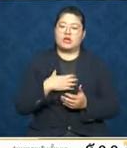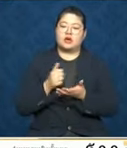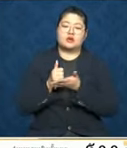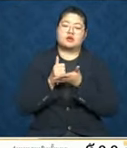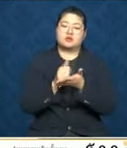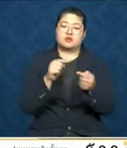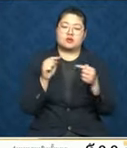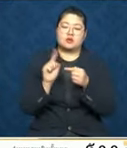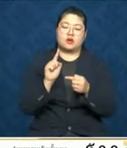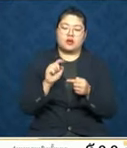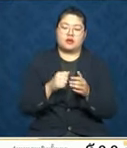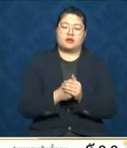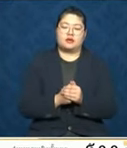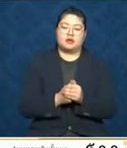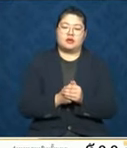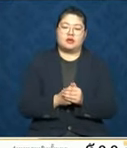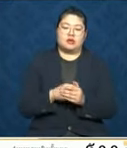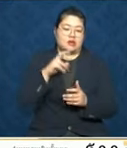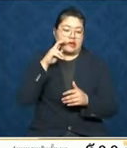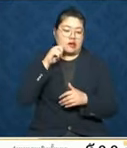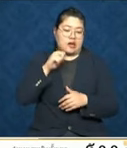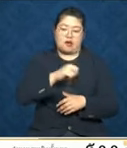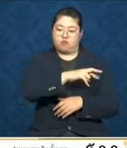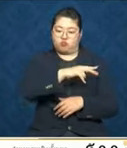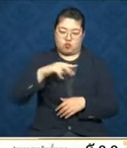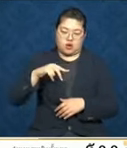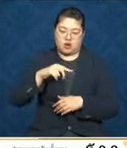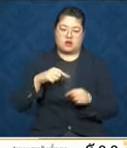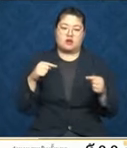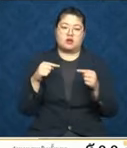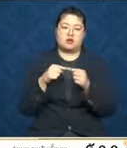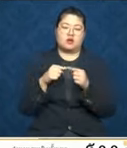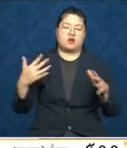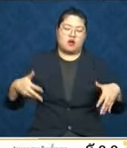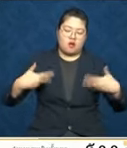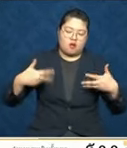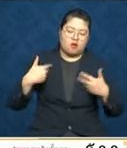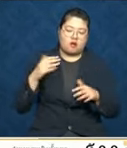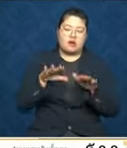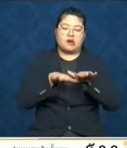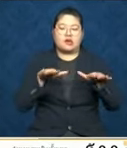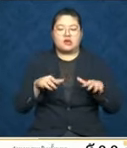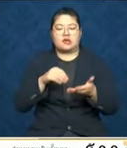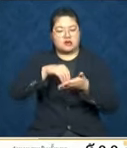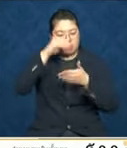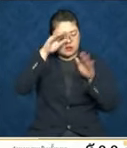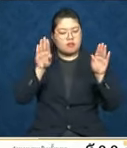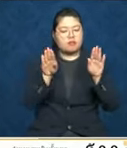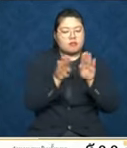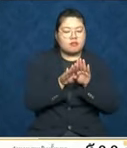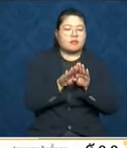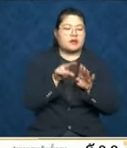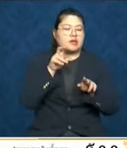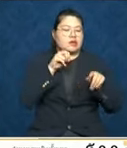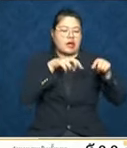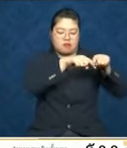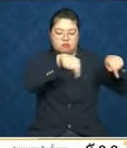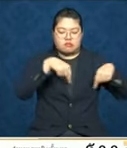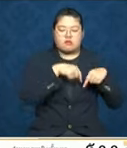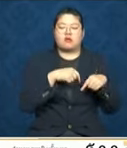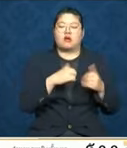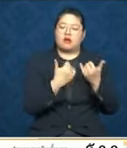งการสระว่ายน้ำเทศบาลนะคะในช่วงฤดูร้อนเด็กๆก็จะปิดเทอมแล้วก็ไปเล่นน้ำกันตามลำพังโดย